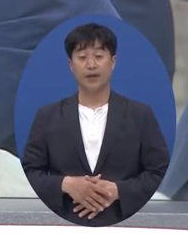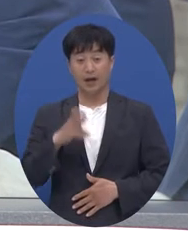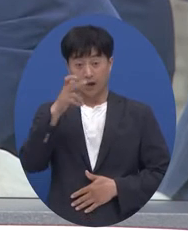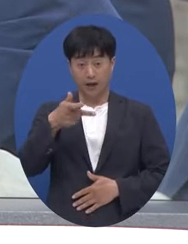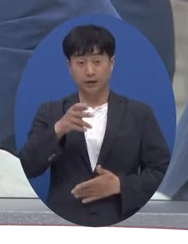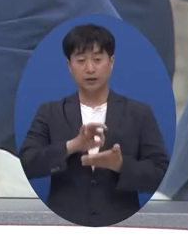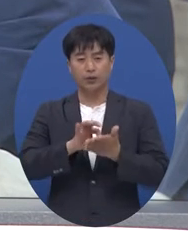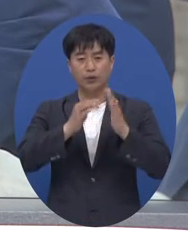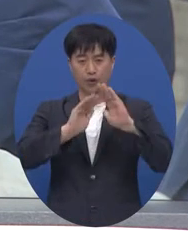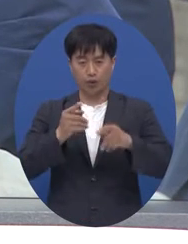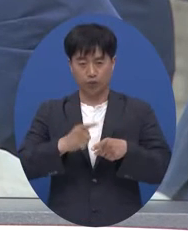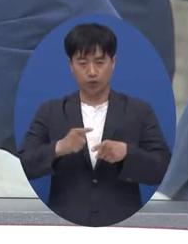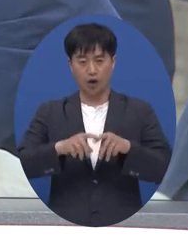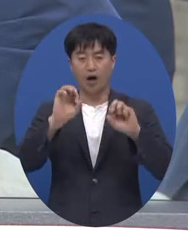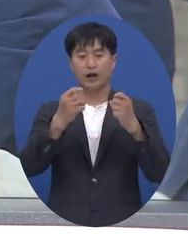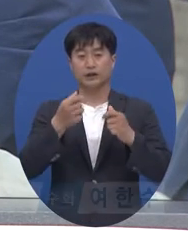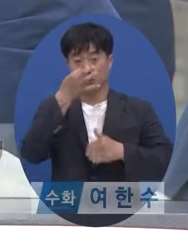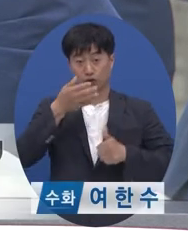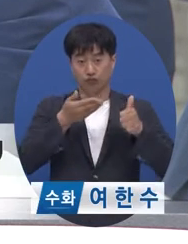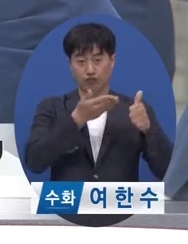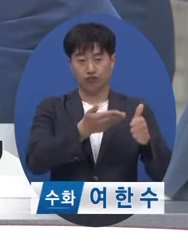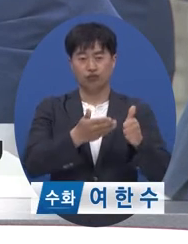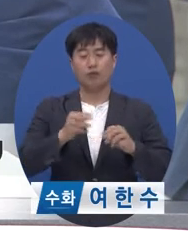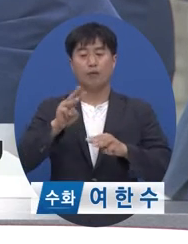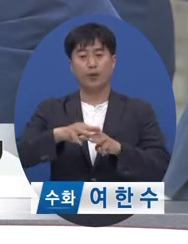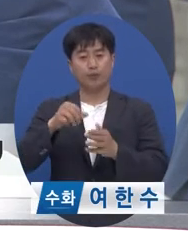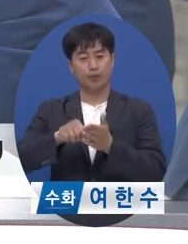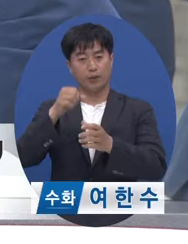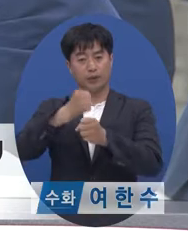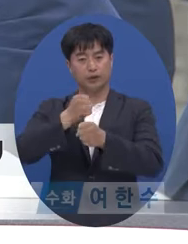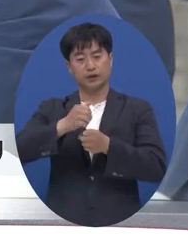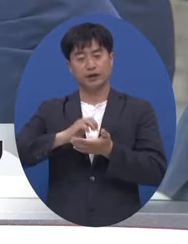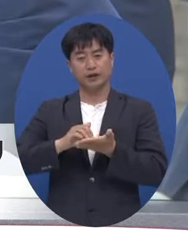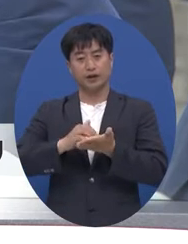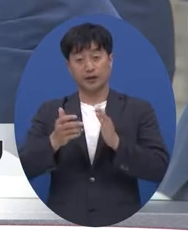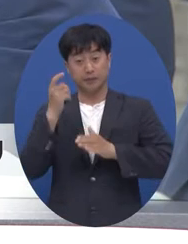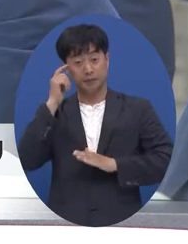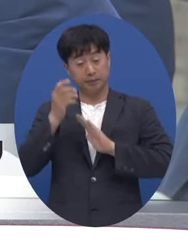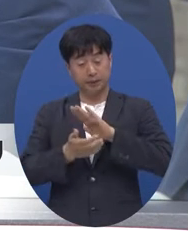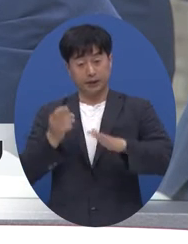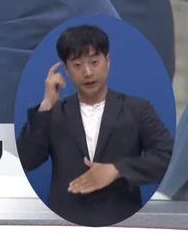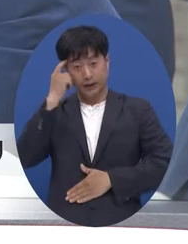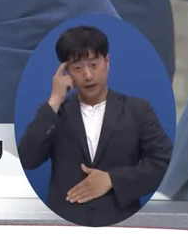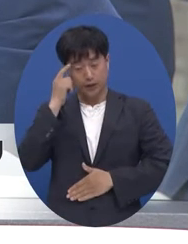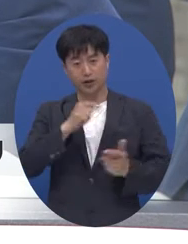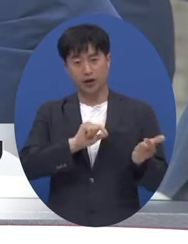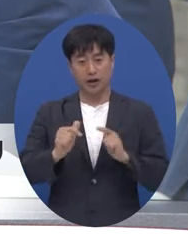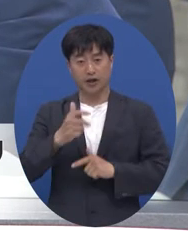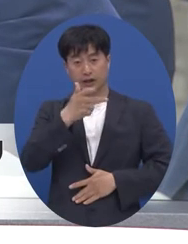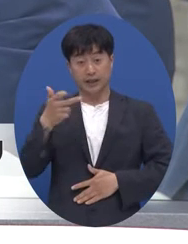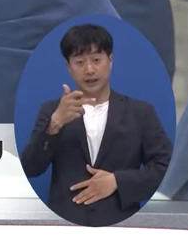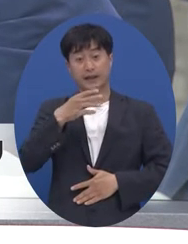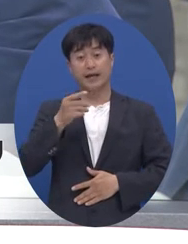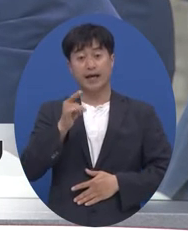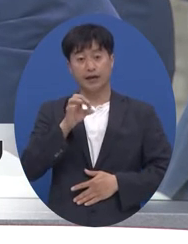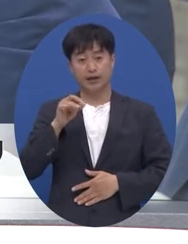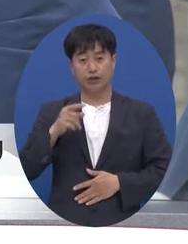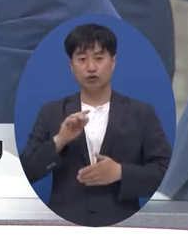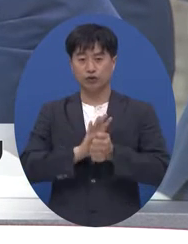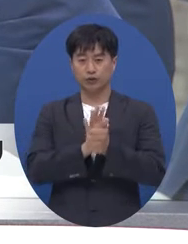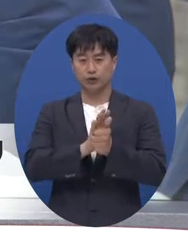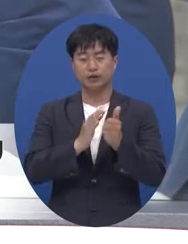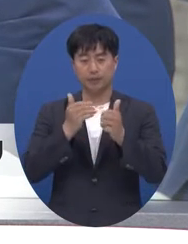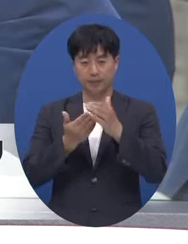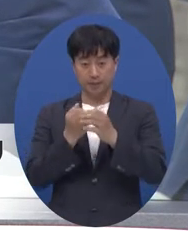카드 내역을 분석해 할인 혜택을 알려주거나 농산물 생산량을 예측하는 등 다양한 빅데이터 서비스들이 속속 나오고